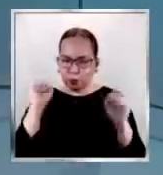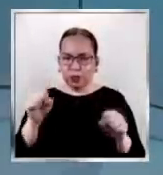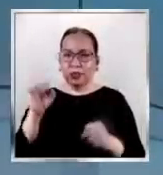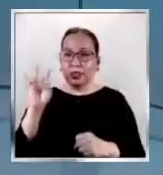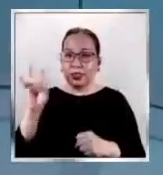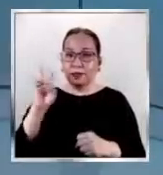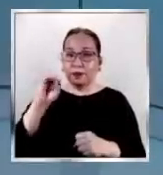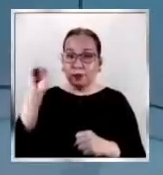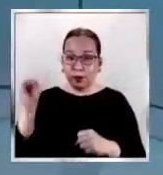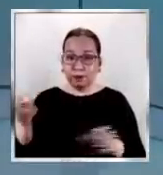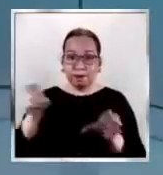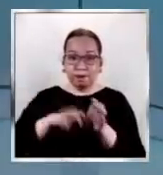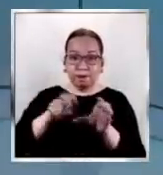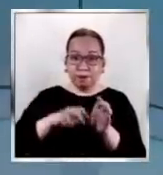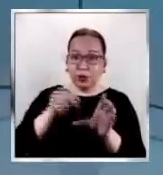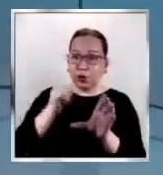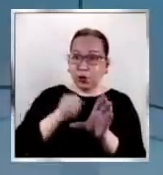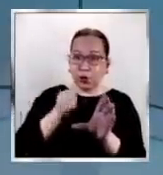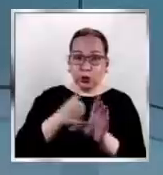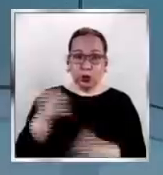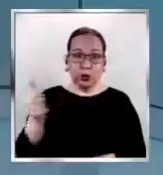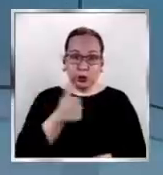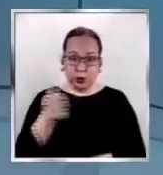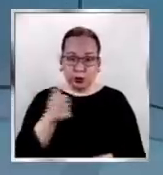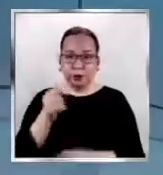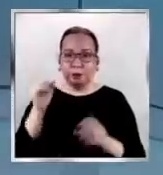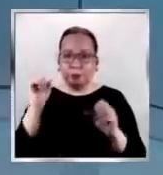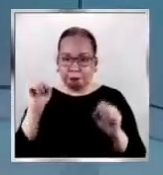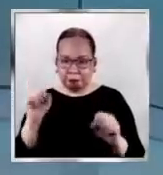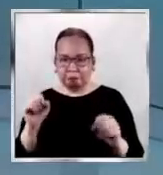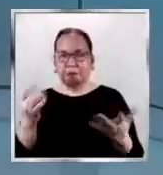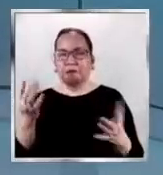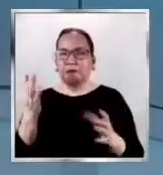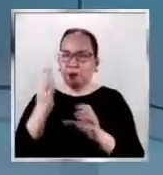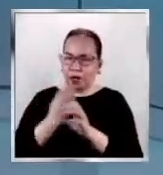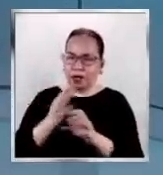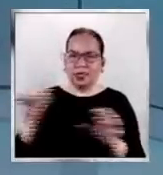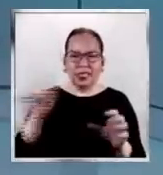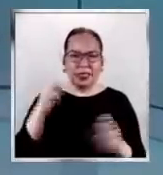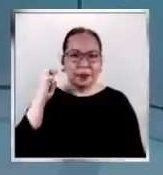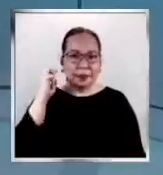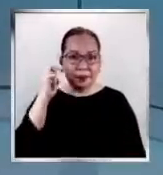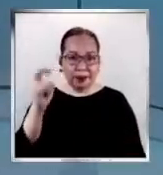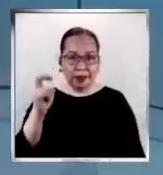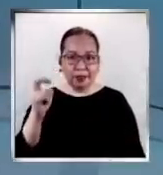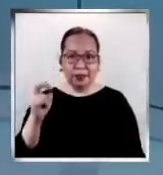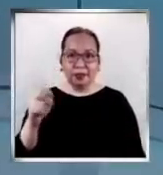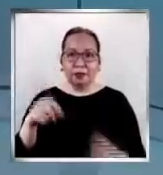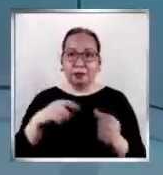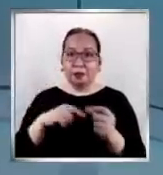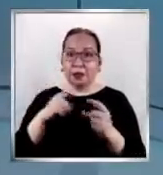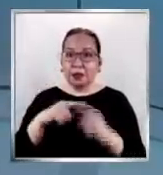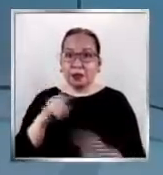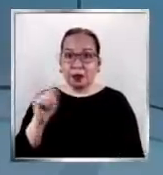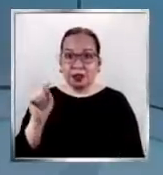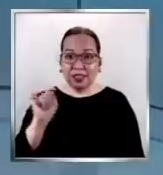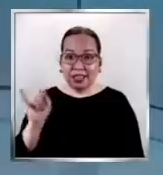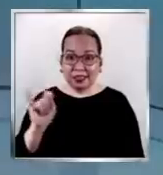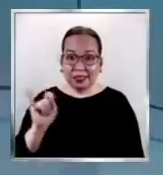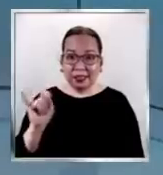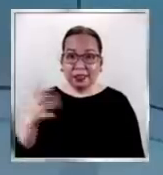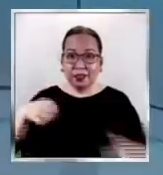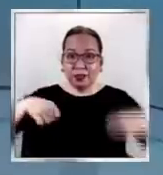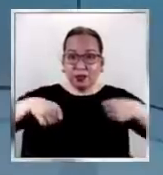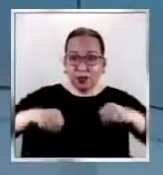pwedeng pasakayin sa mga bus, jeepney at tren. E paano naman yung mga taxi, tricycle, UV Express at